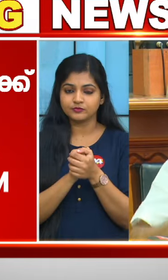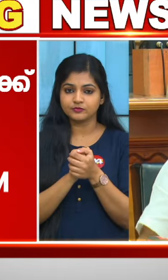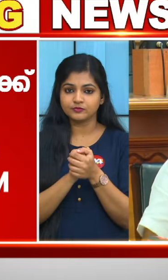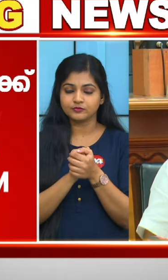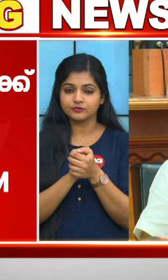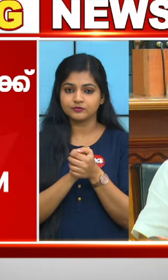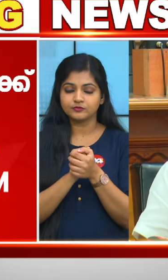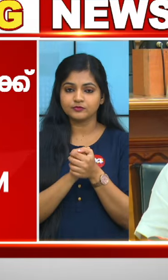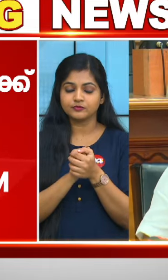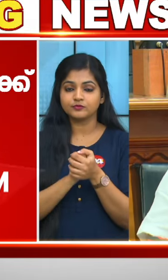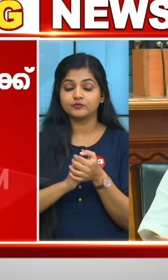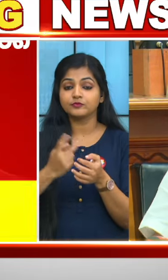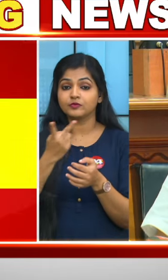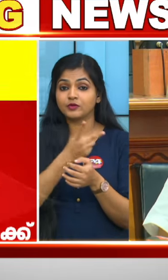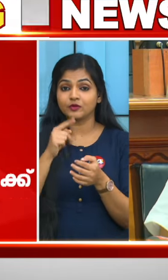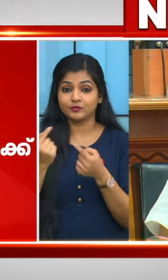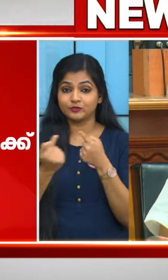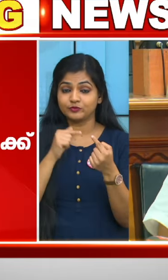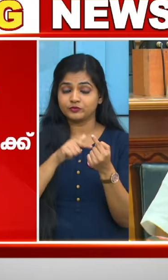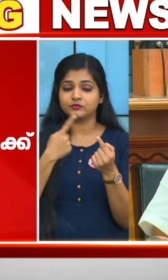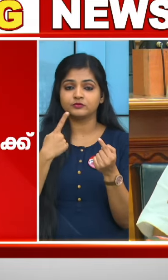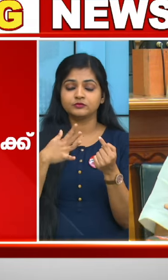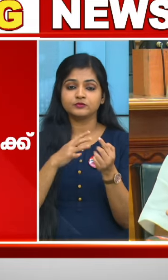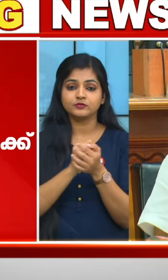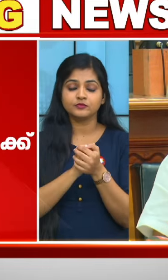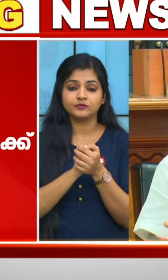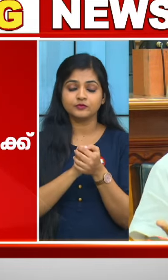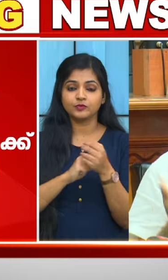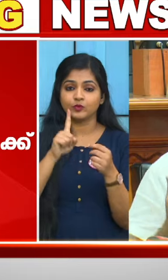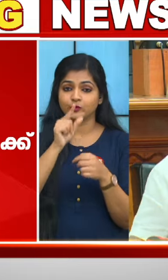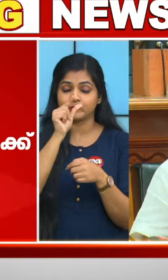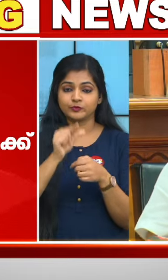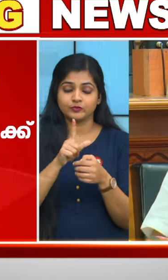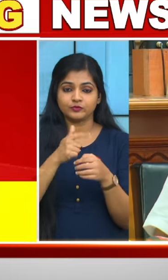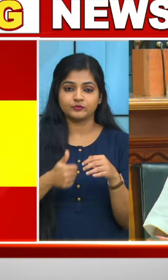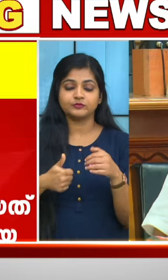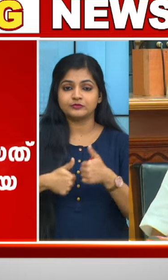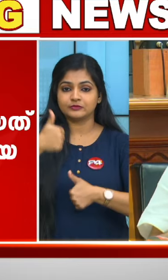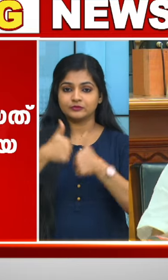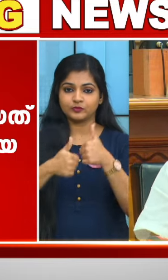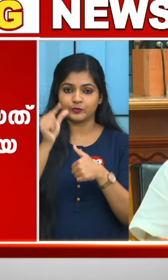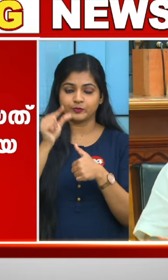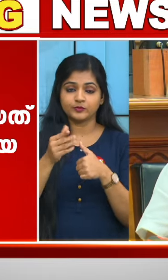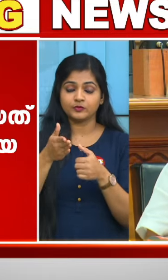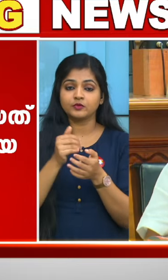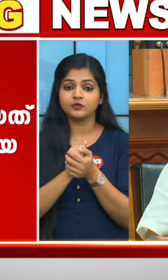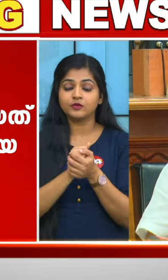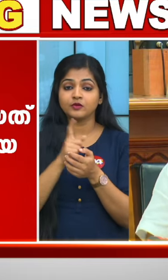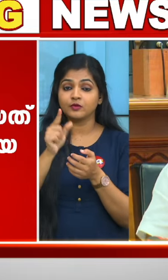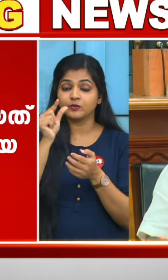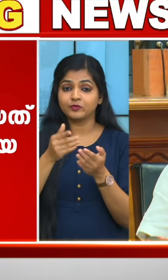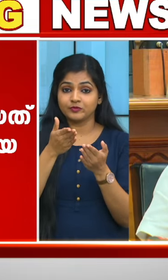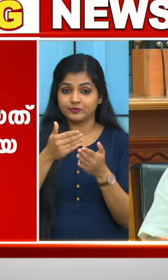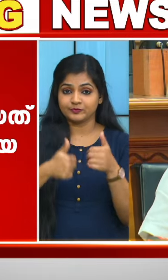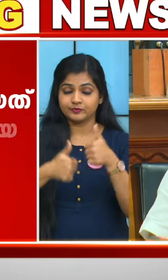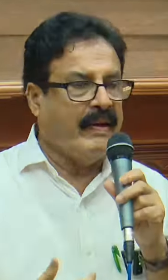ഇത് രണ്ടും ശരിയല്ല. കാരണം ഒരു സ്ഥാനാർത്ഥി, ആ സ്ഥാനാർത്ഥി അദ്ദേഹത്തിന്